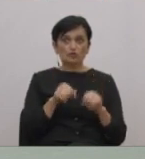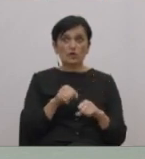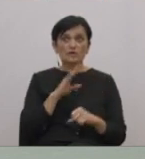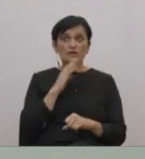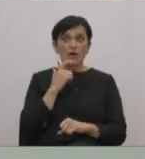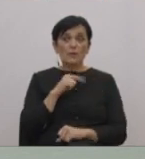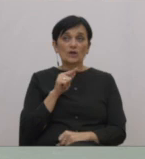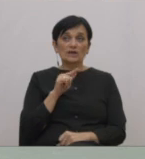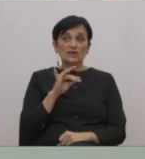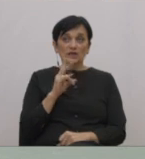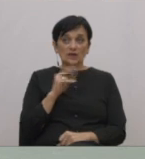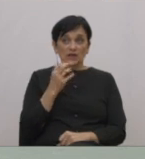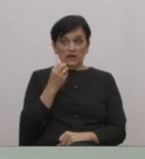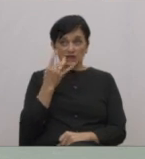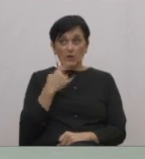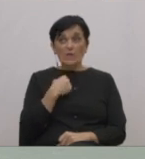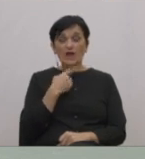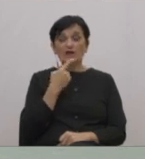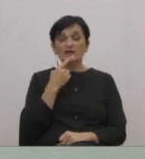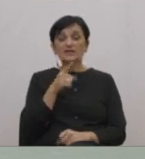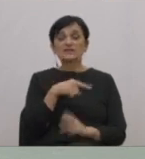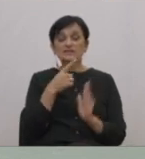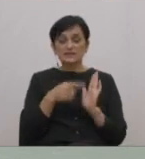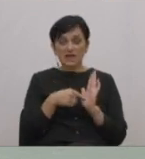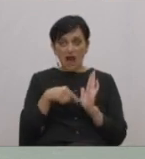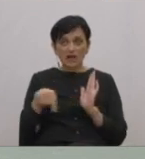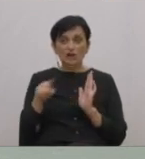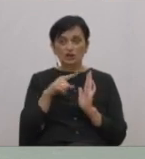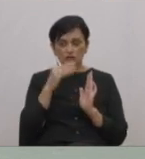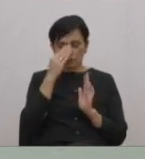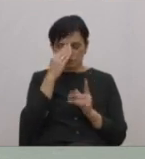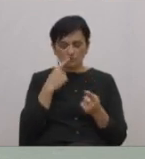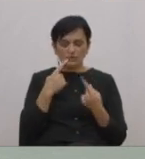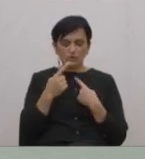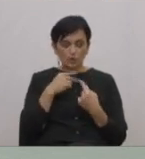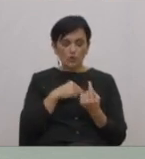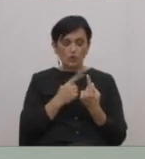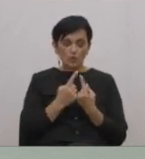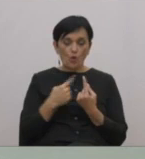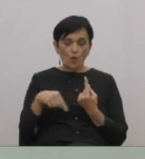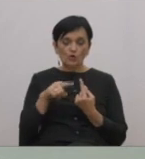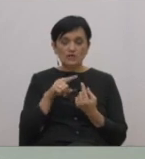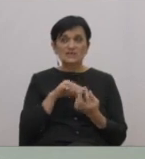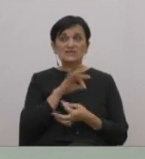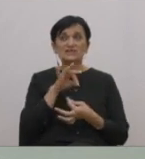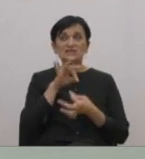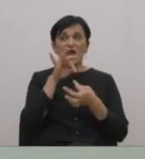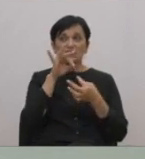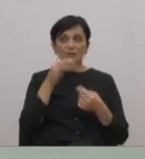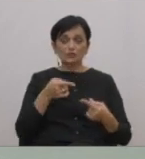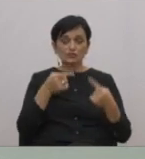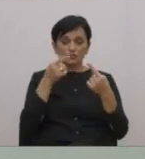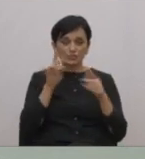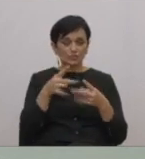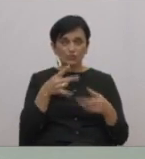Cheba tot nu tine. Ideea este că mergi hai tu, am s-a chitit. Ii cu ac. Celul, coleg Epșoris, tot tot zedmet, bază bolobos, nu va și